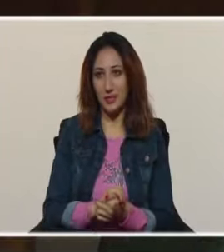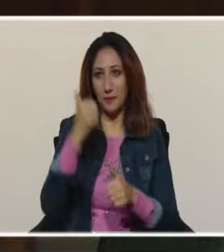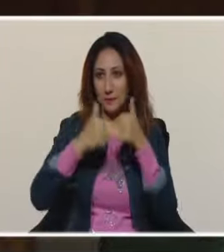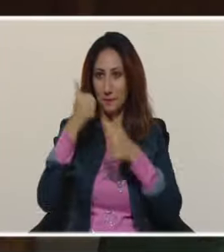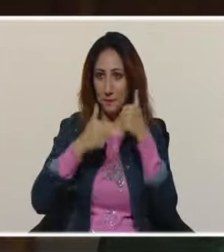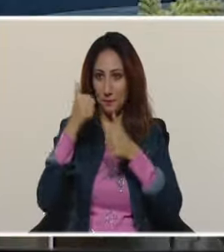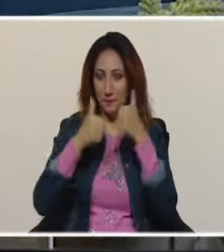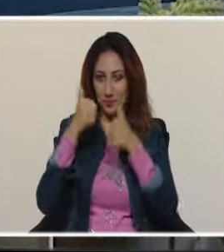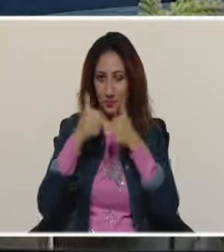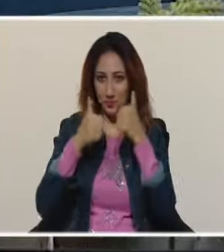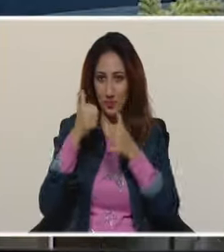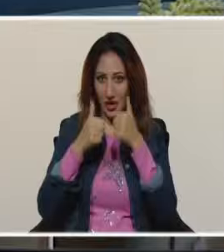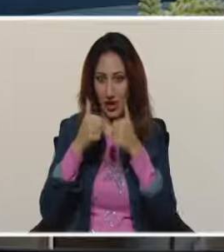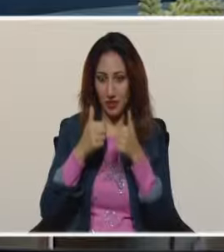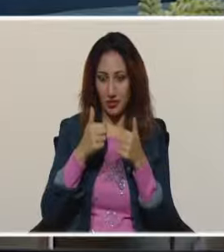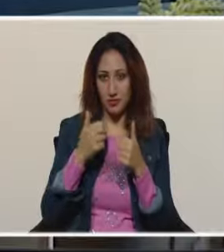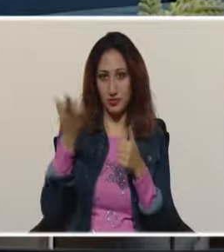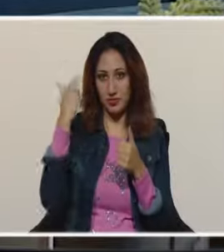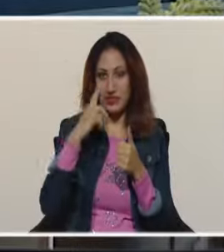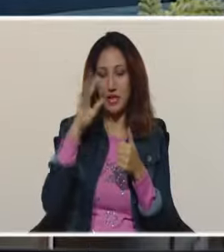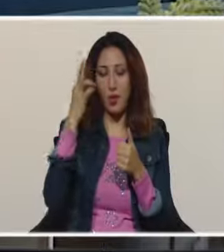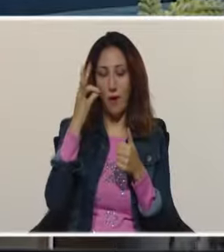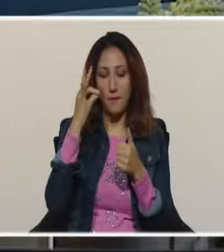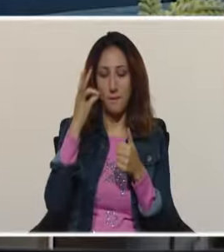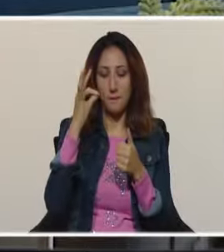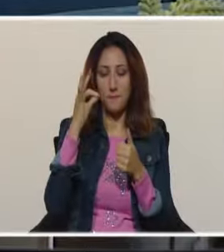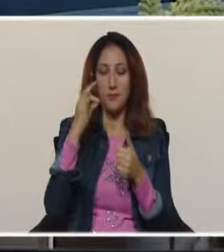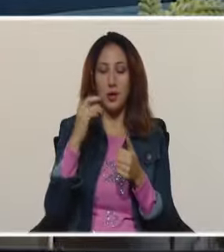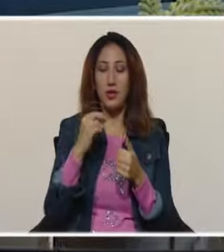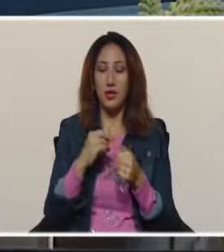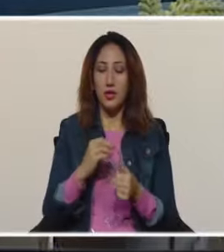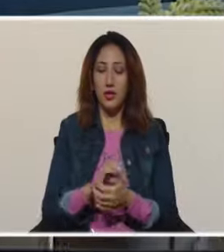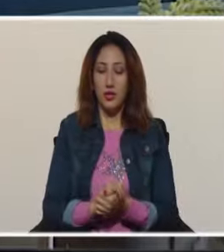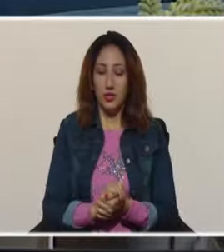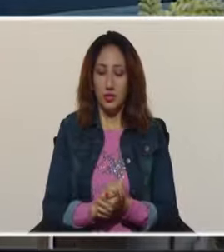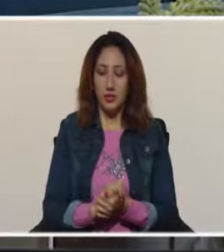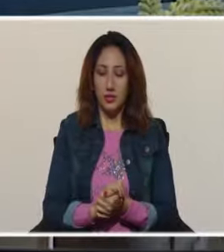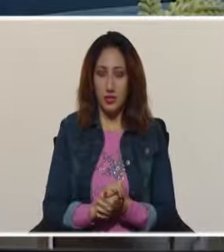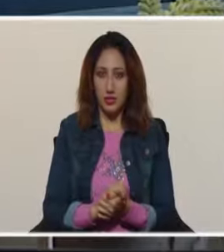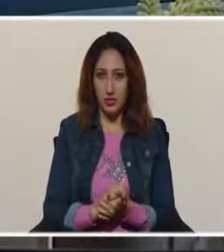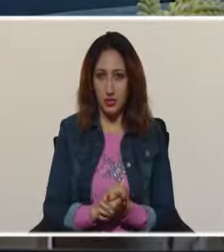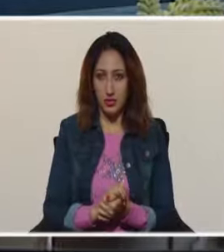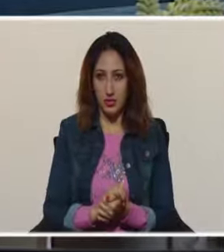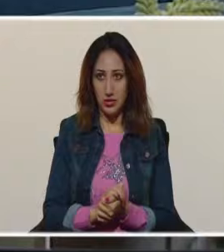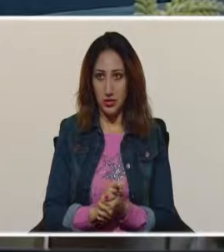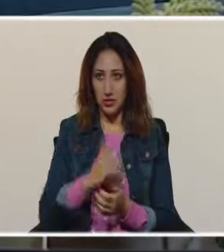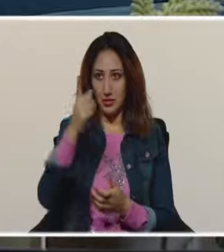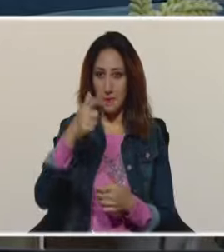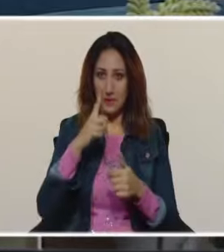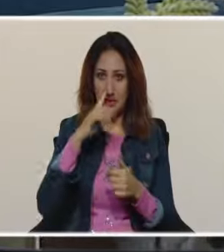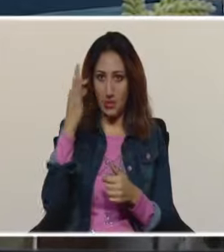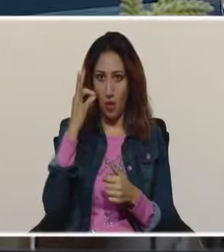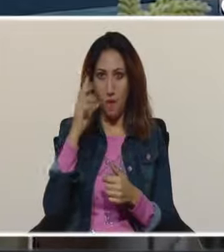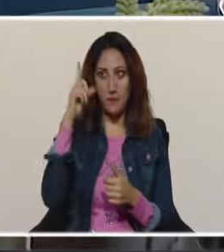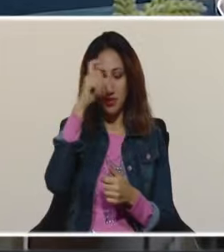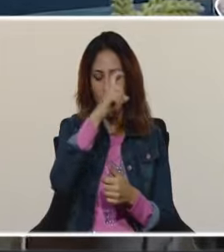الاخبار؟ كان موقف كان في ثانويه عامه. كنا في ثانويه عامه وكنا طبعا حضرتك عارف ضغط الامتحانات، ضغط امتحان ثانويه عامه كان شديد